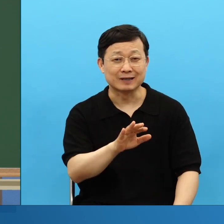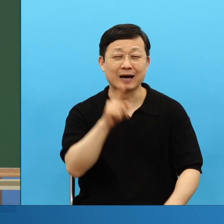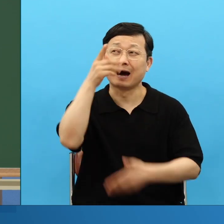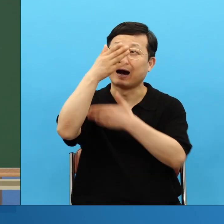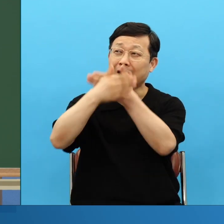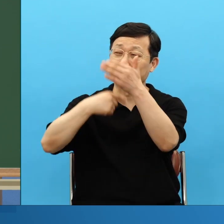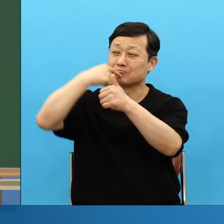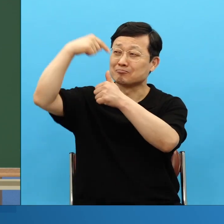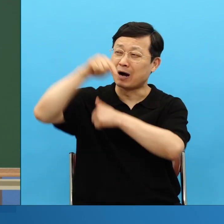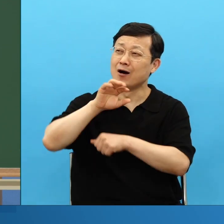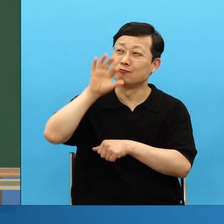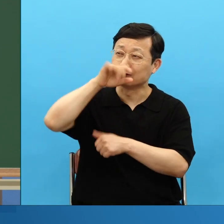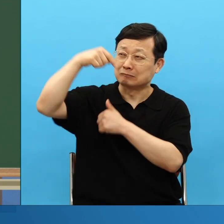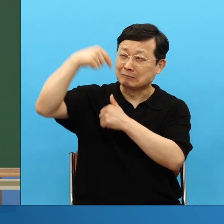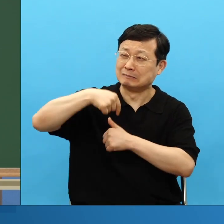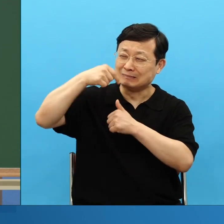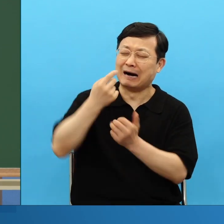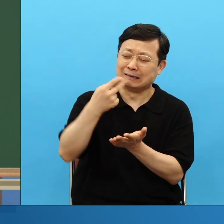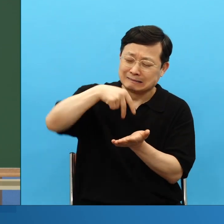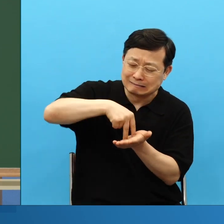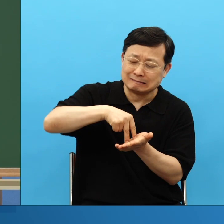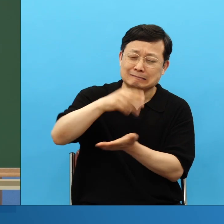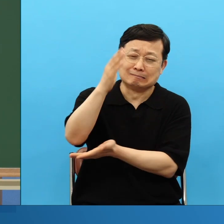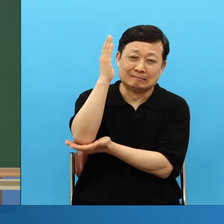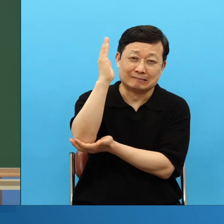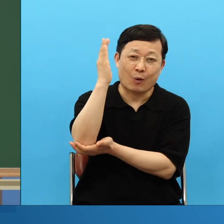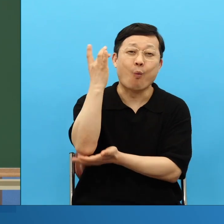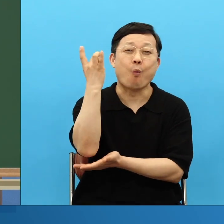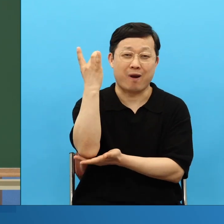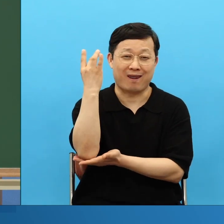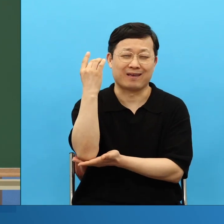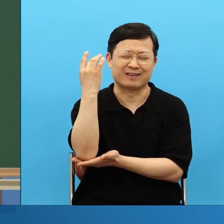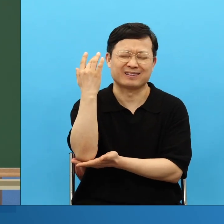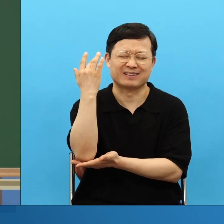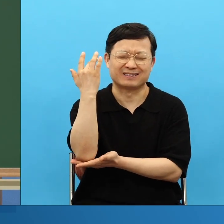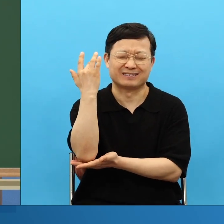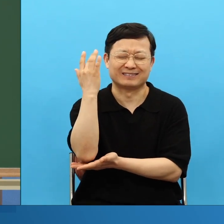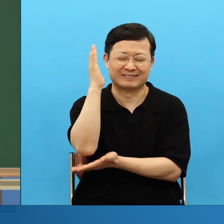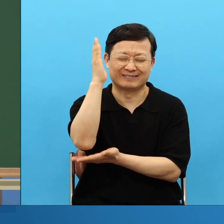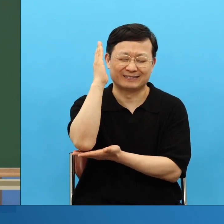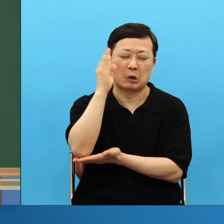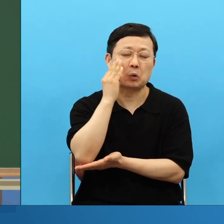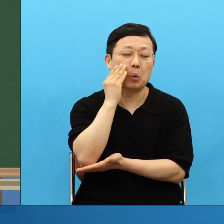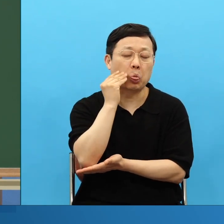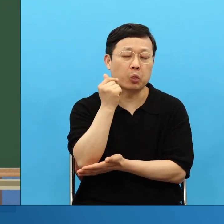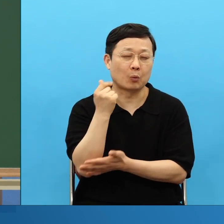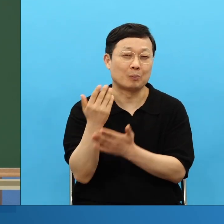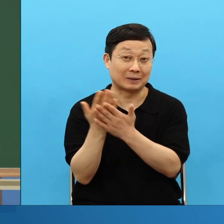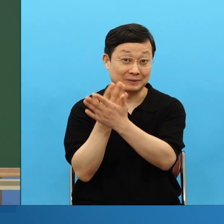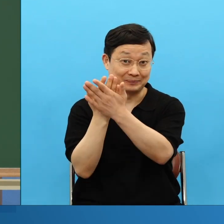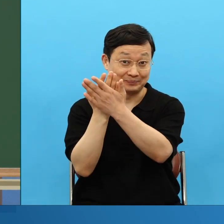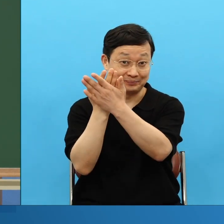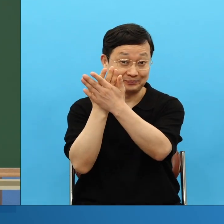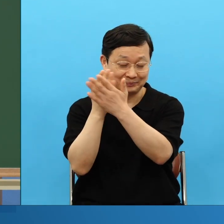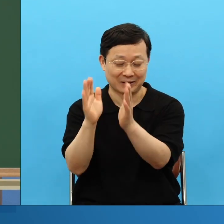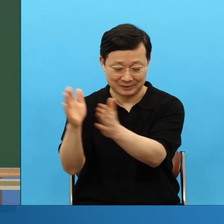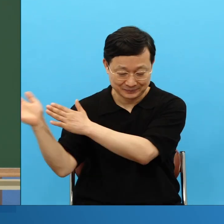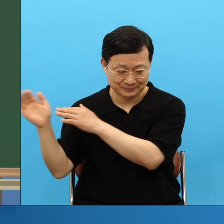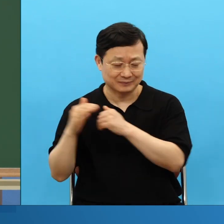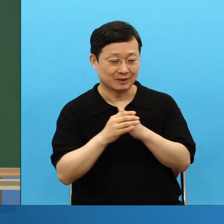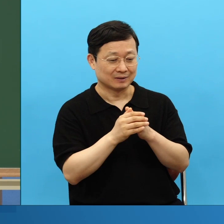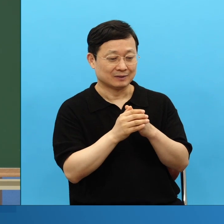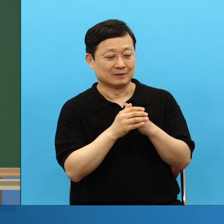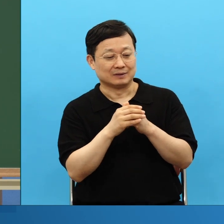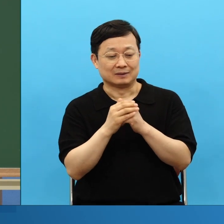서는 거죠. 체질적으로 사람 앞에 서는 게 별로 안 맞아요. 그래도 이제 저에게 미션이 들어왔고 기도